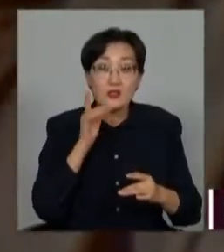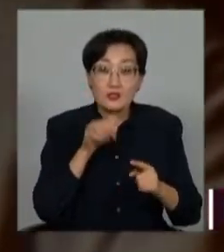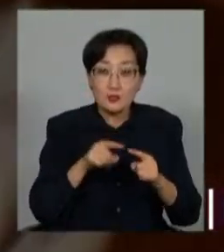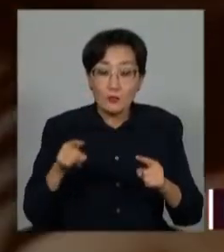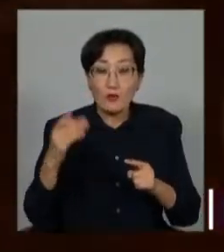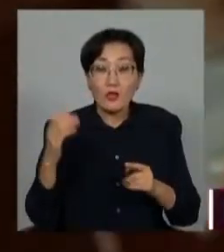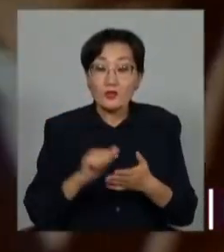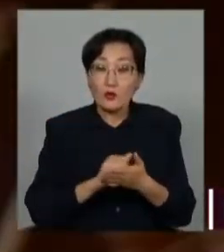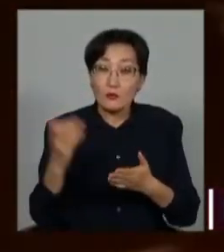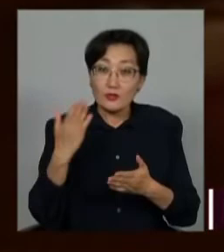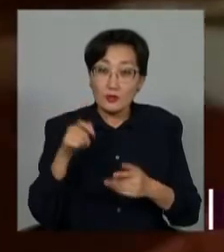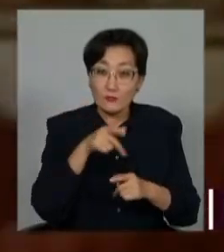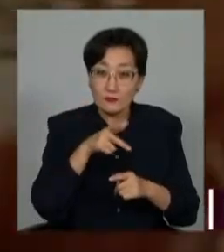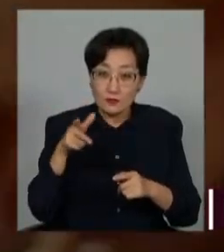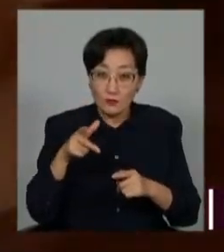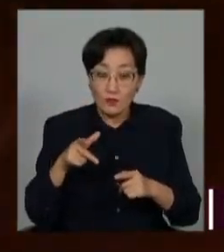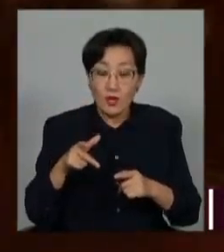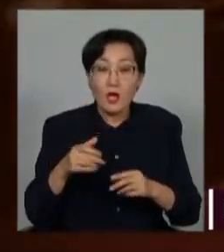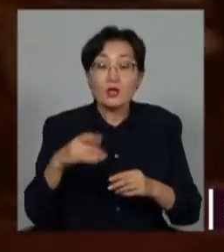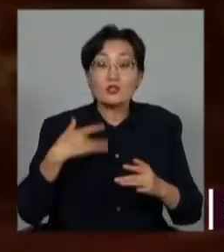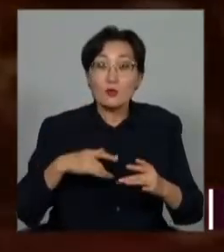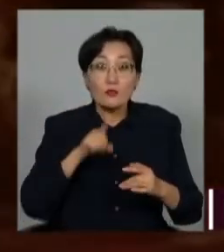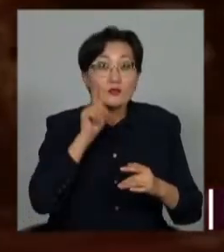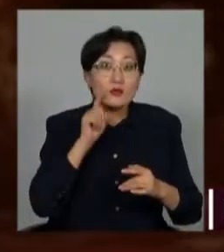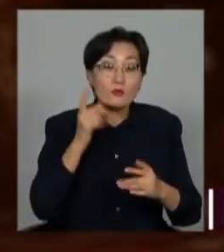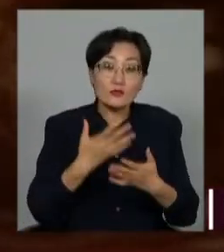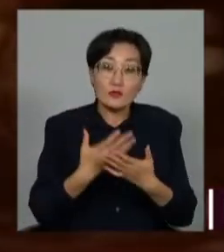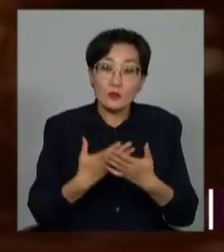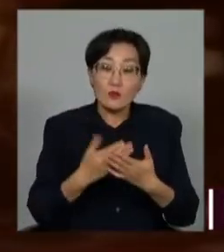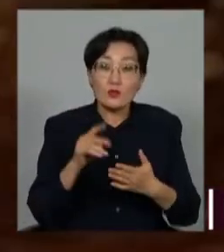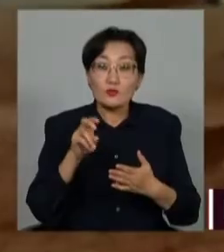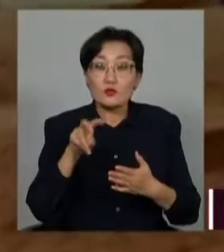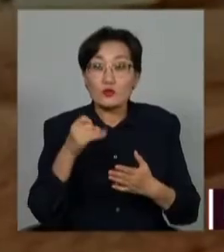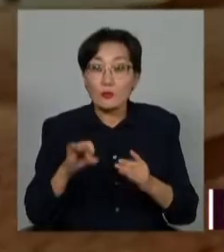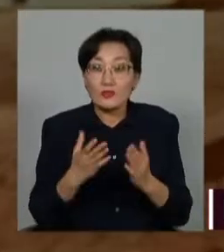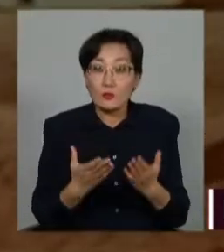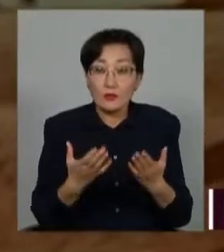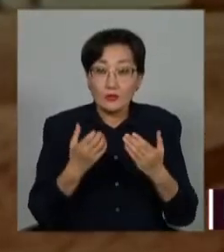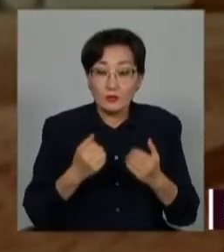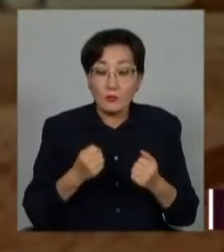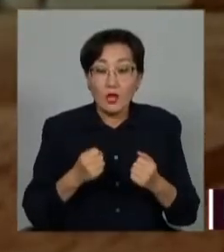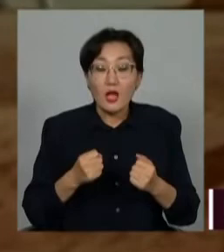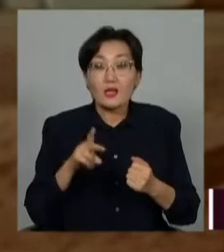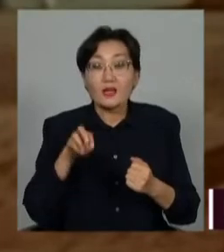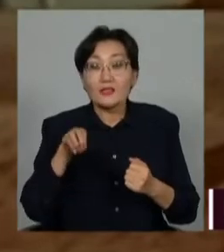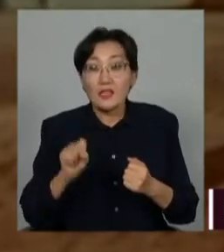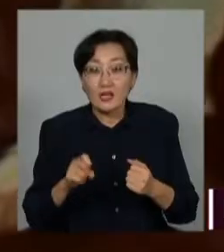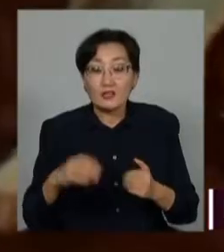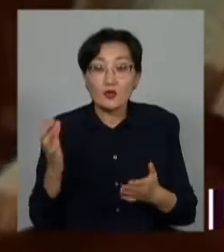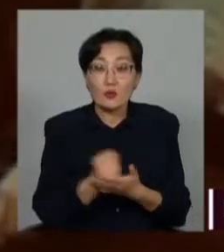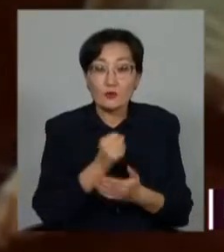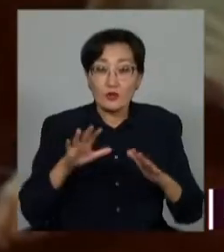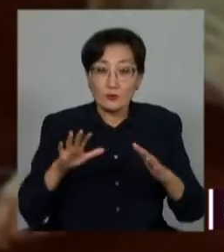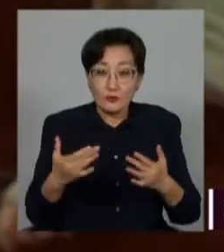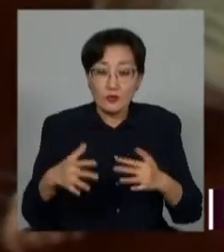көркем суретті картина түсірген болатын. Туынды Жамбылдың жас кезін суреттеп, Сүйінбайдан баталған, қалаберді қатағанды қаребет қылған оқиғасы